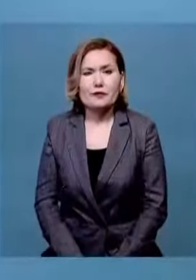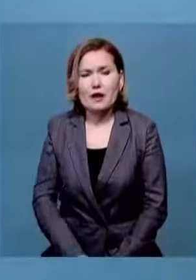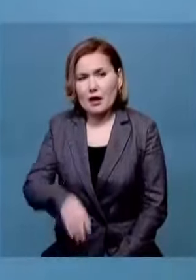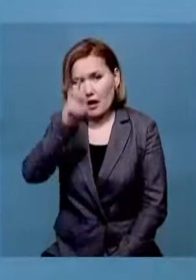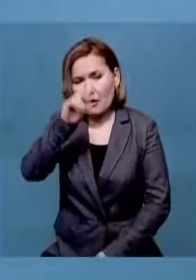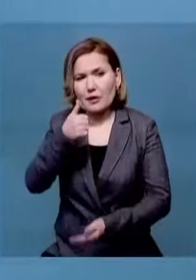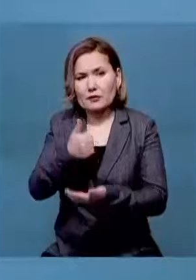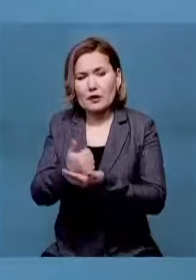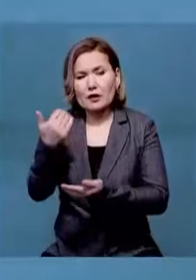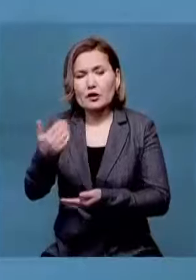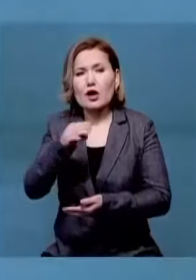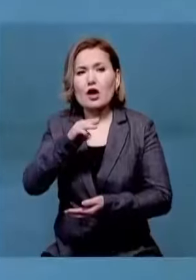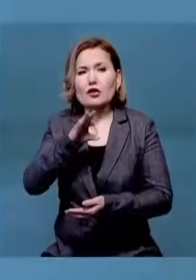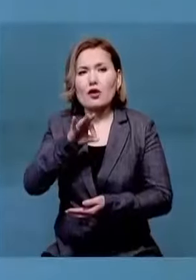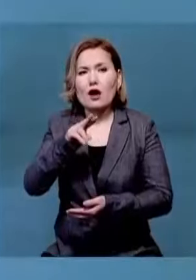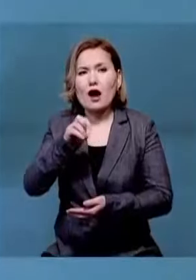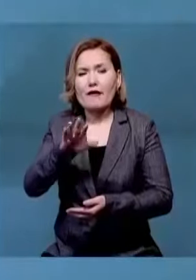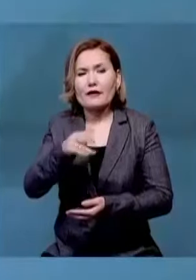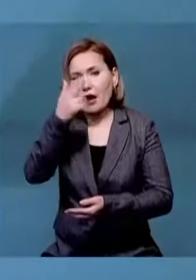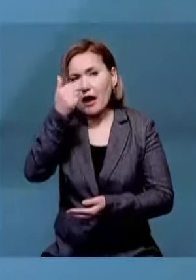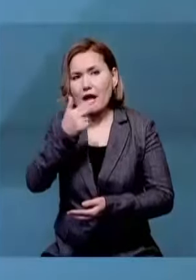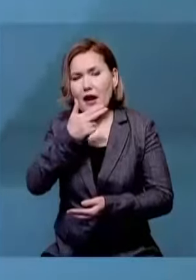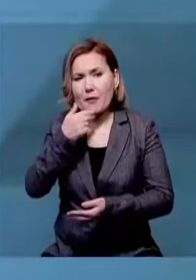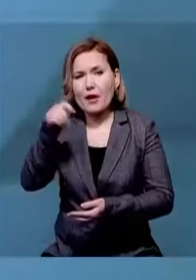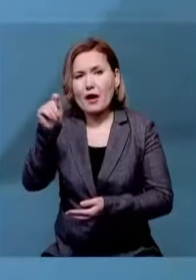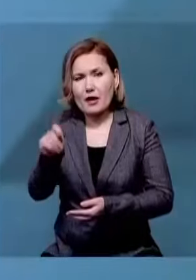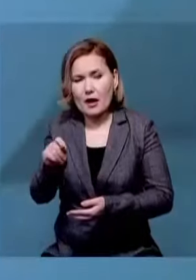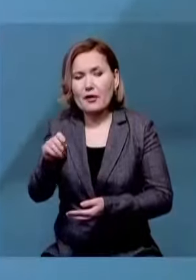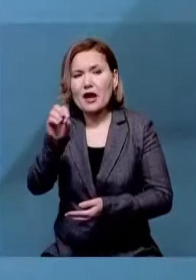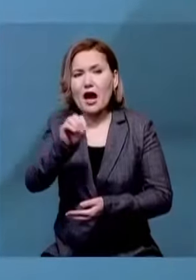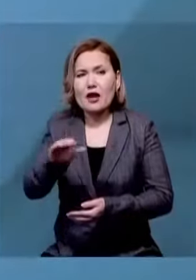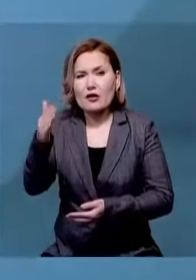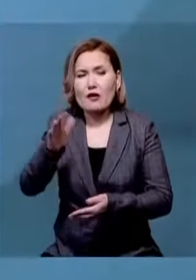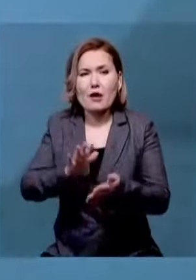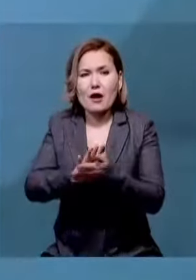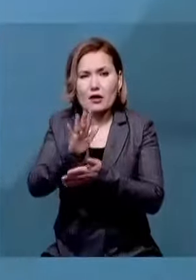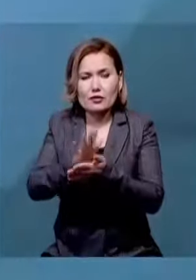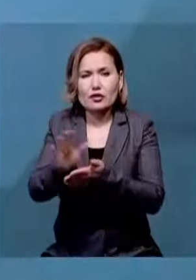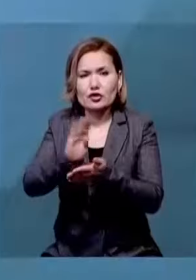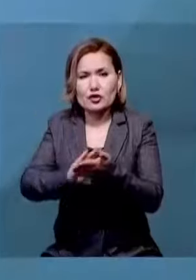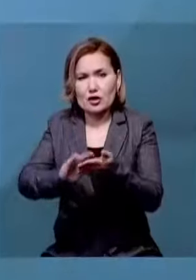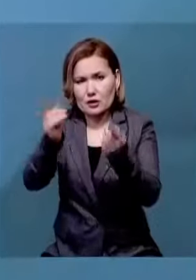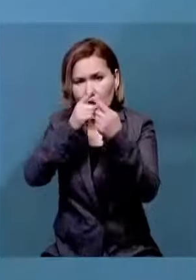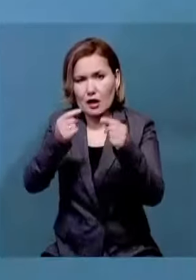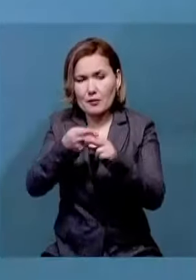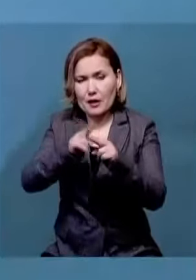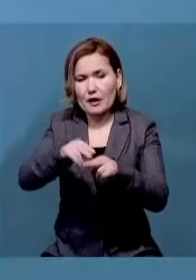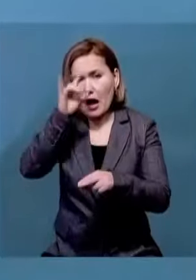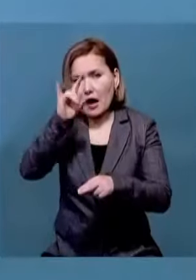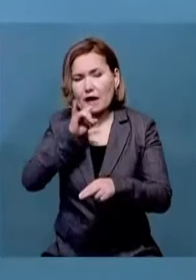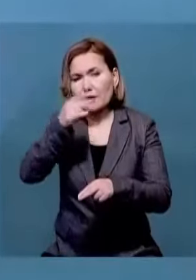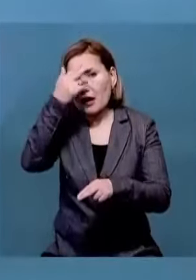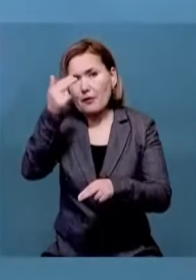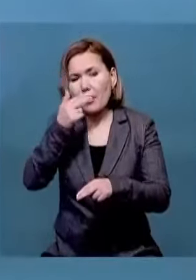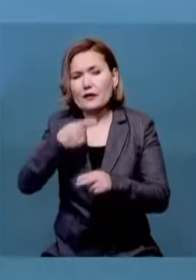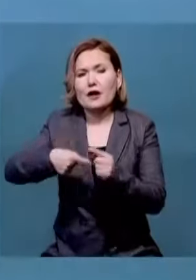Мемлекет басшысы Қасым Жомарт Тоқаевтың Италияға сапарын кәрі құрлықтағы басылымдар жарыса жазып жатыр. Олар екі ел